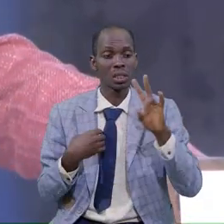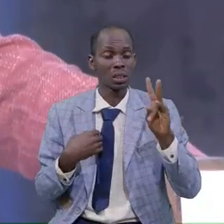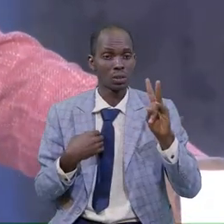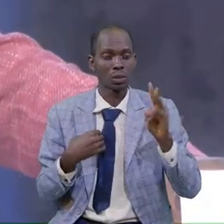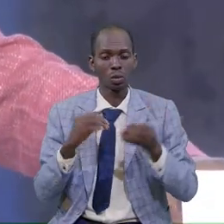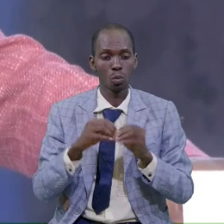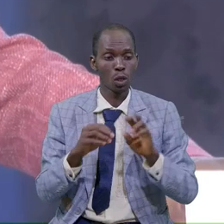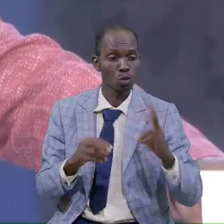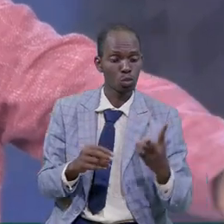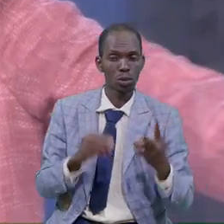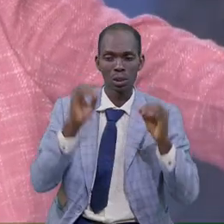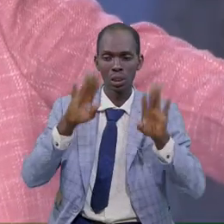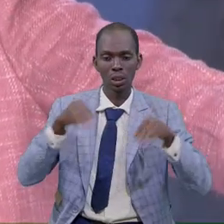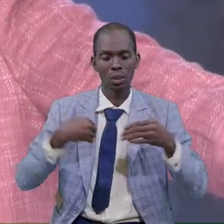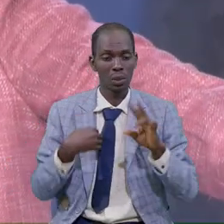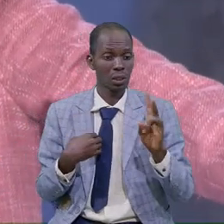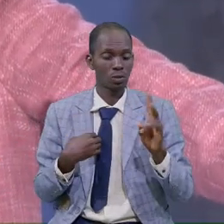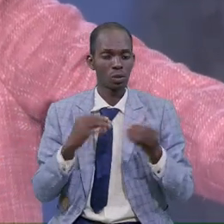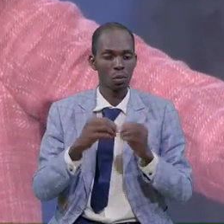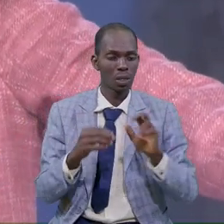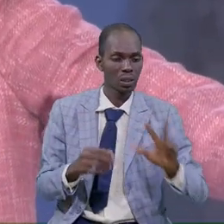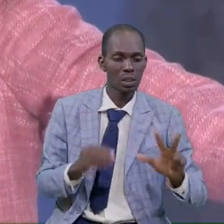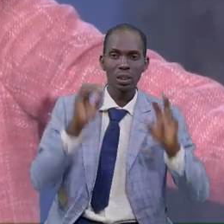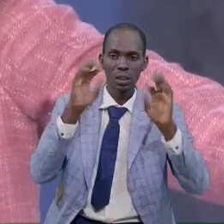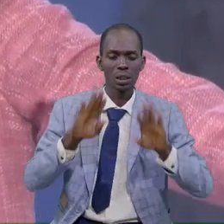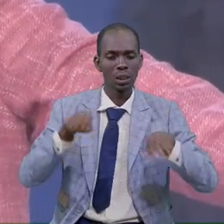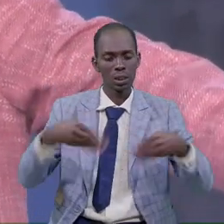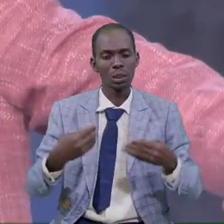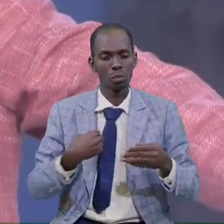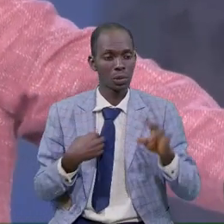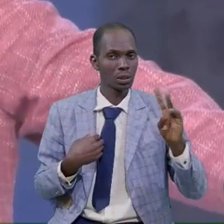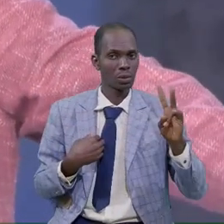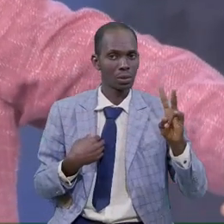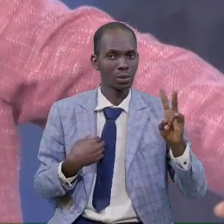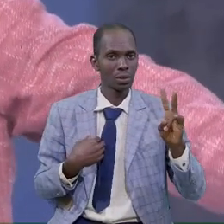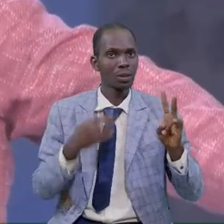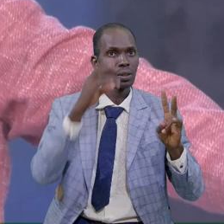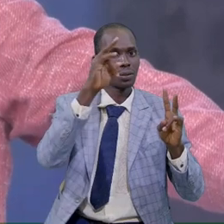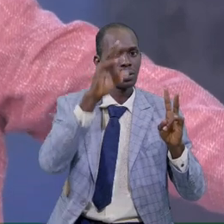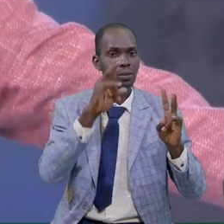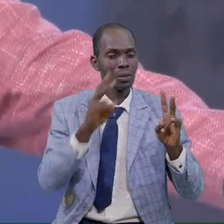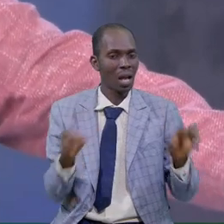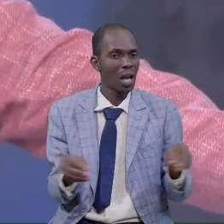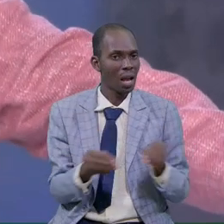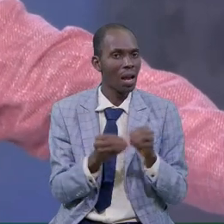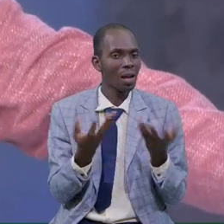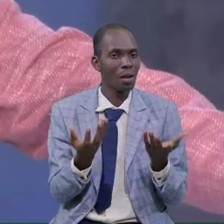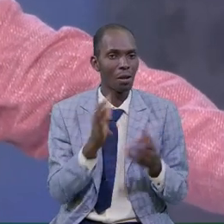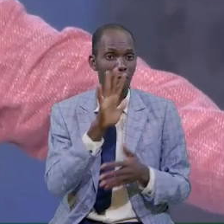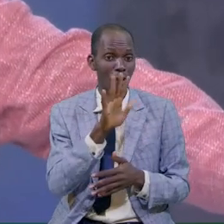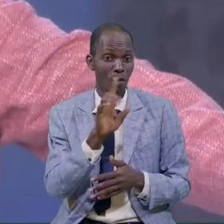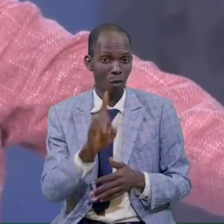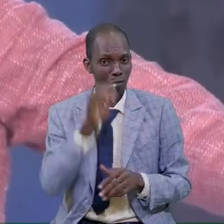m'a donné 17. Troisièmement, il m'a donné 17. Et ça fait 51.